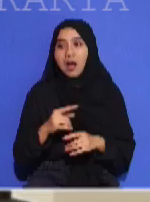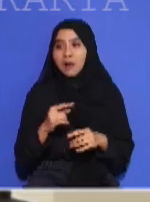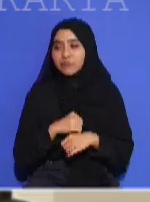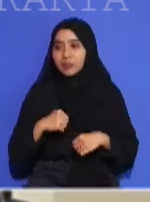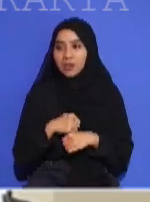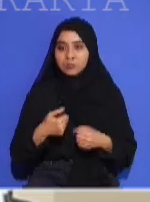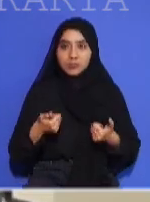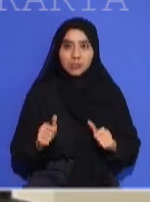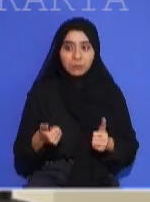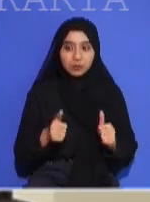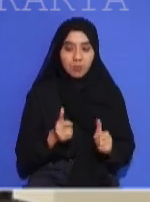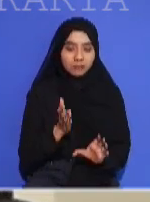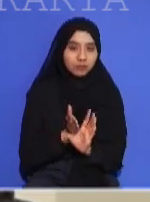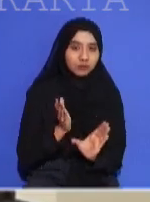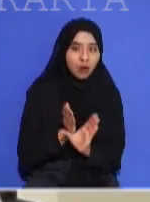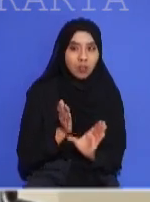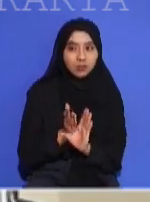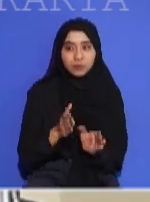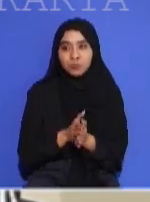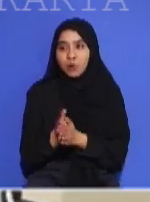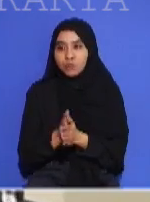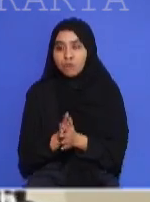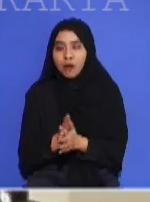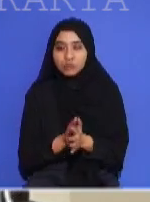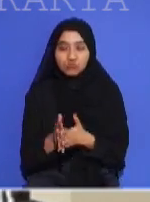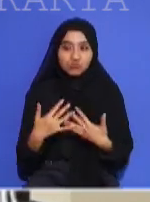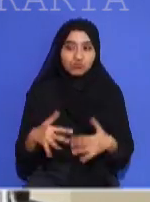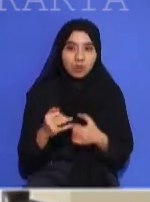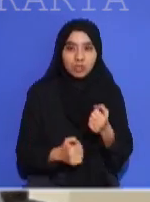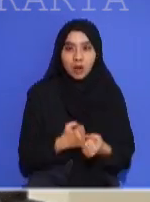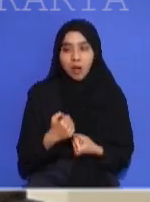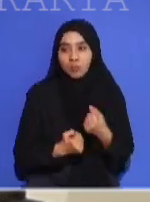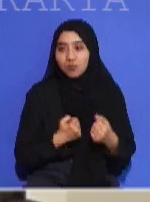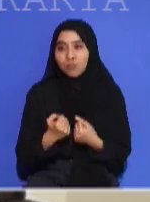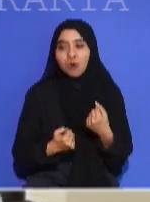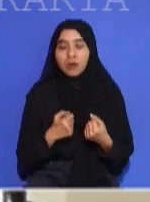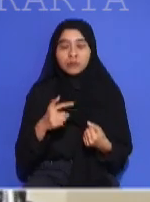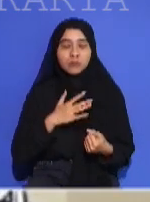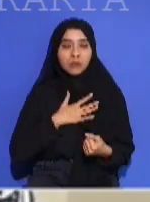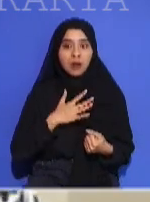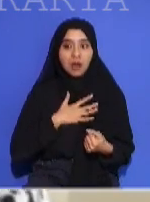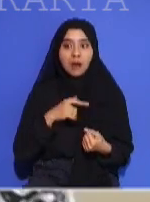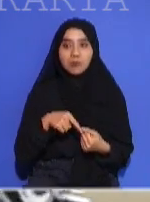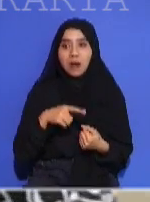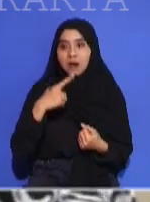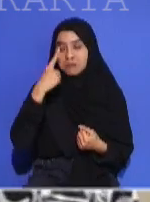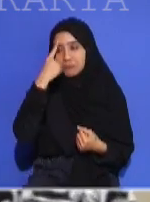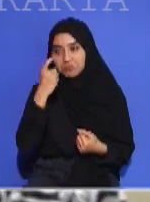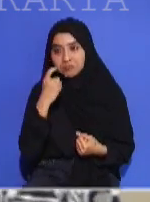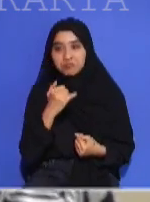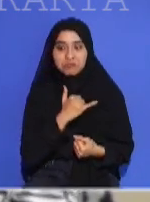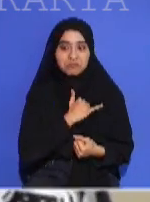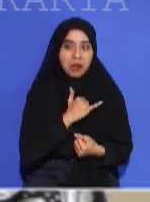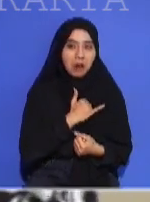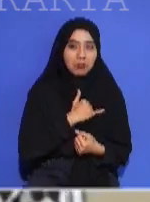bahkan psikologi, bahkan motivasi sudah kita lakukan. Saya optimis bahwa atlet-atlet walaupun